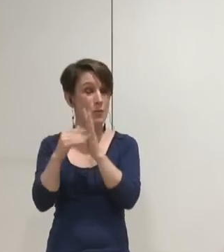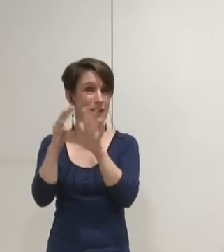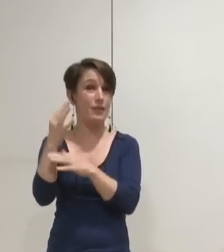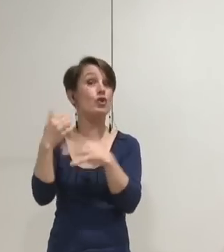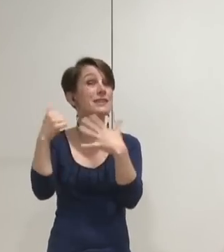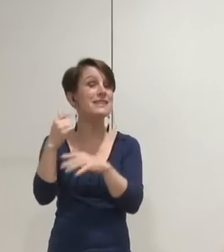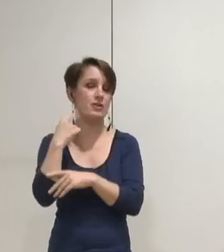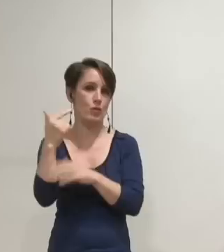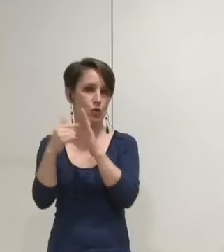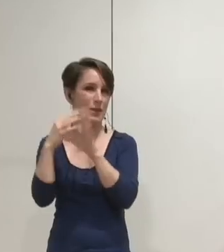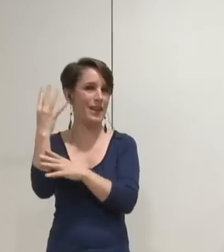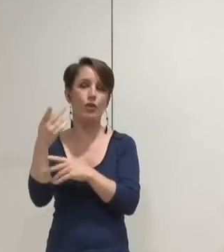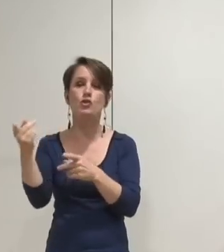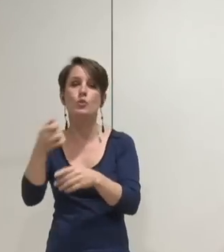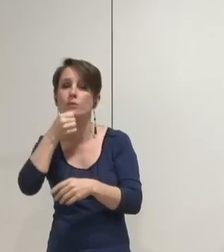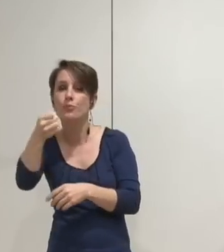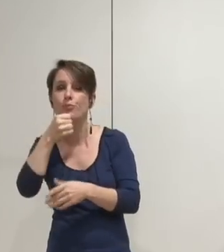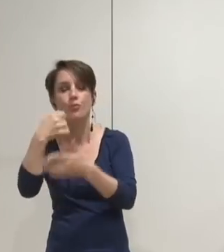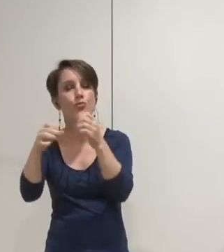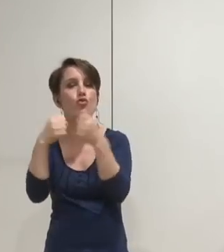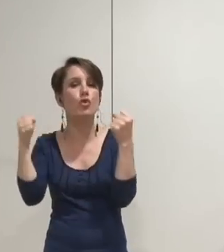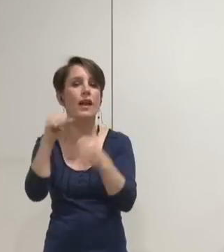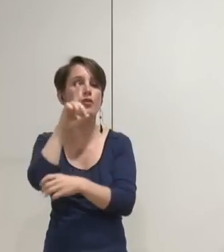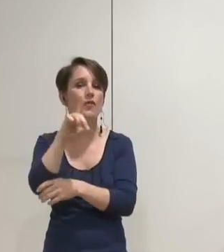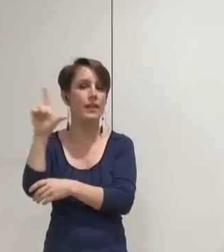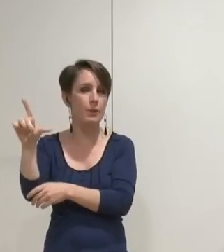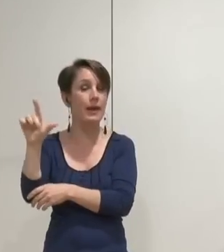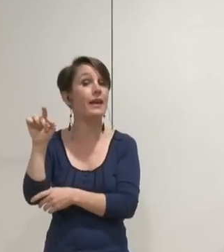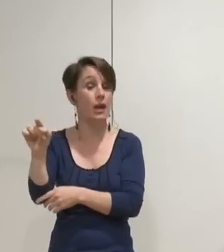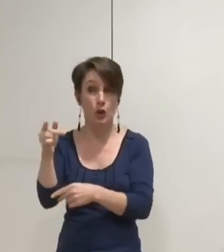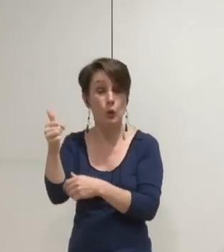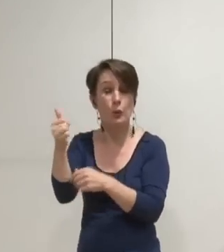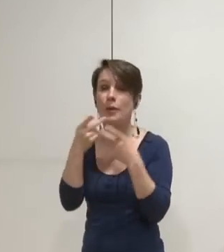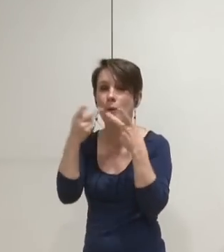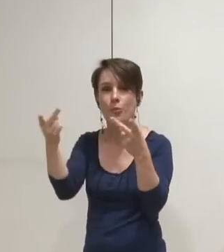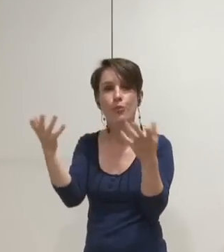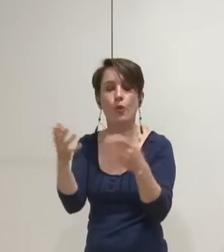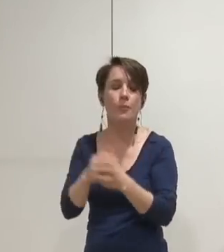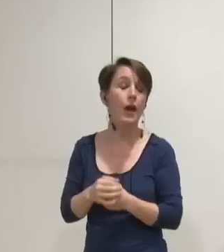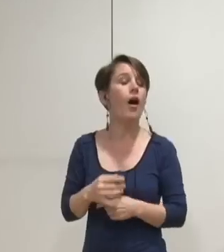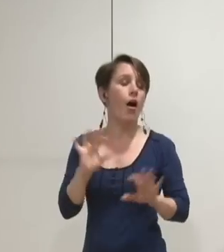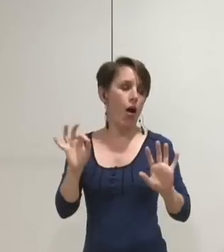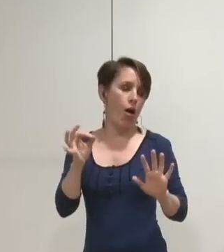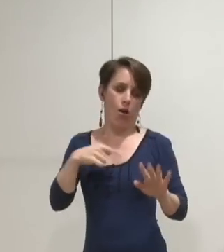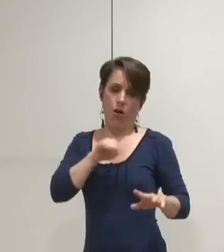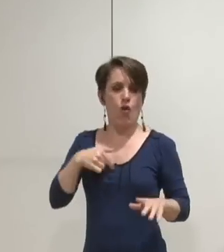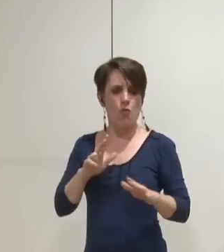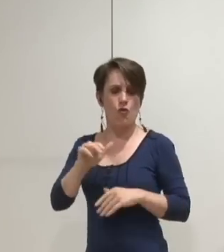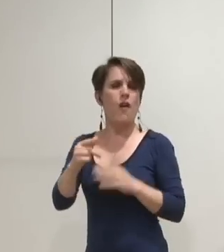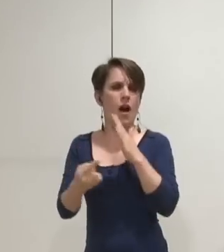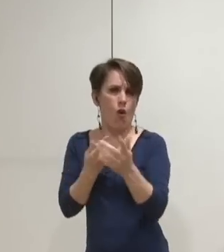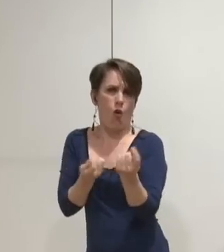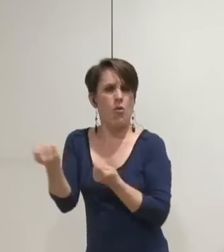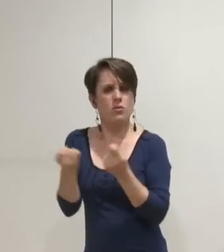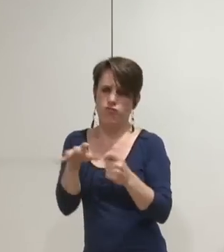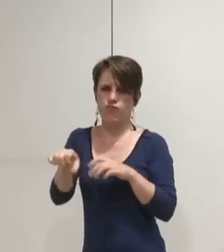2014 déclaré et je le cite on est sur une reprise en main des services de distribution d'énergie l'objectif